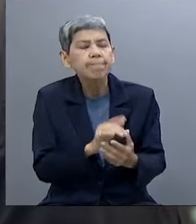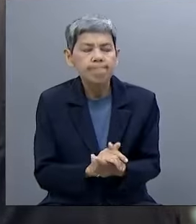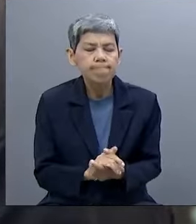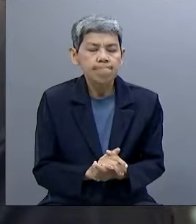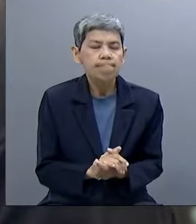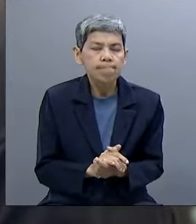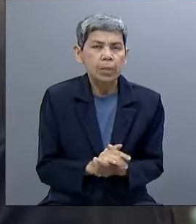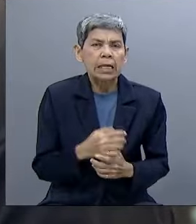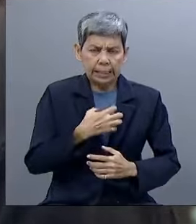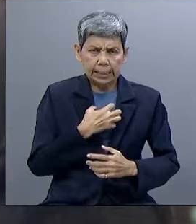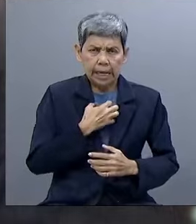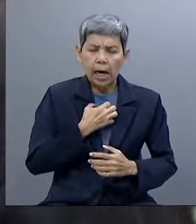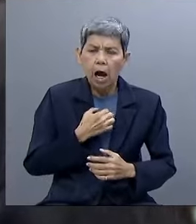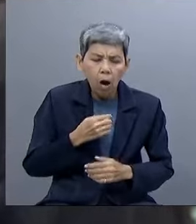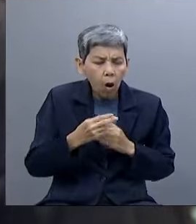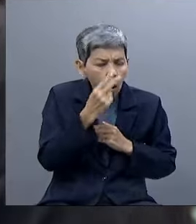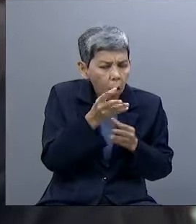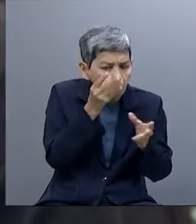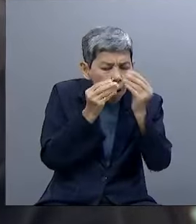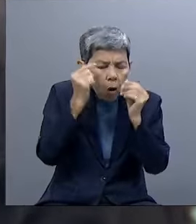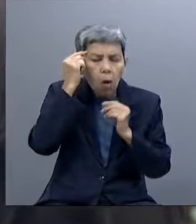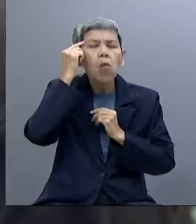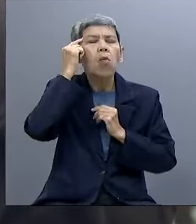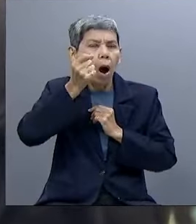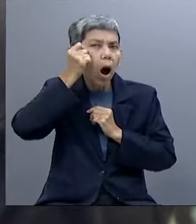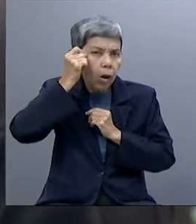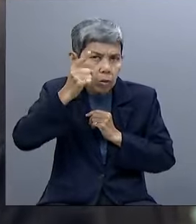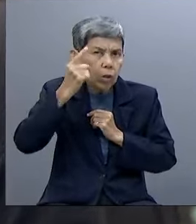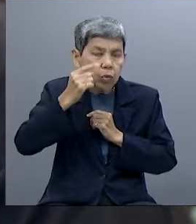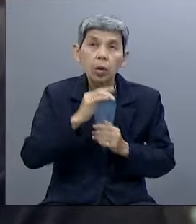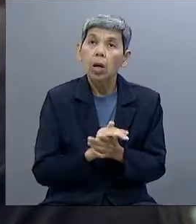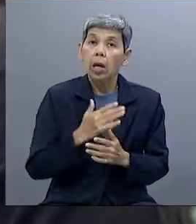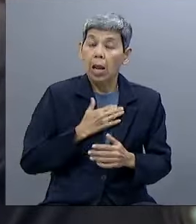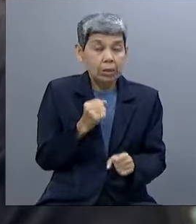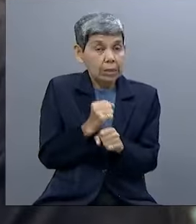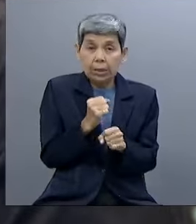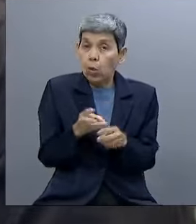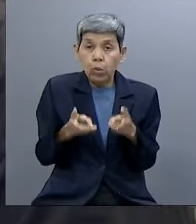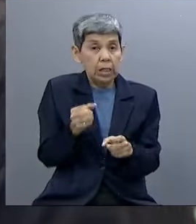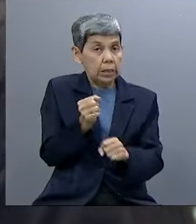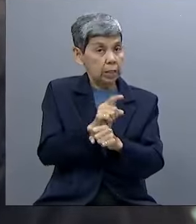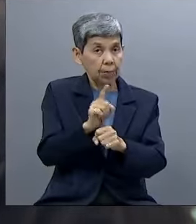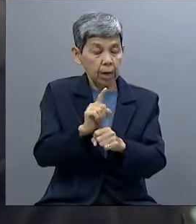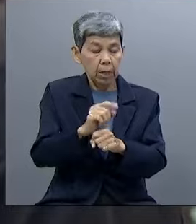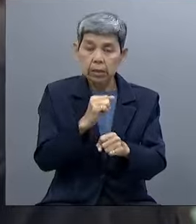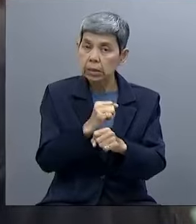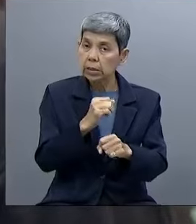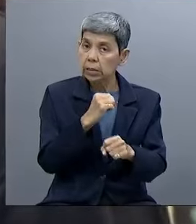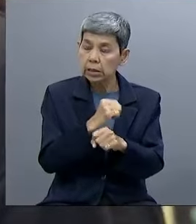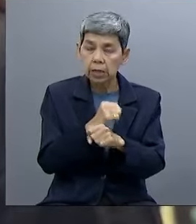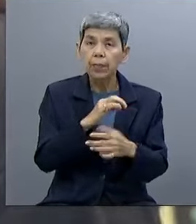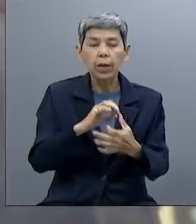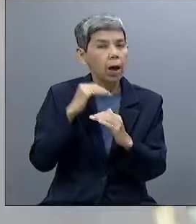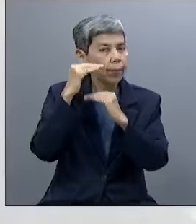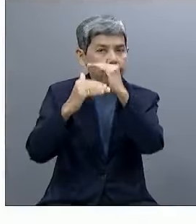ยทำให้อยากทำให้น้องๆตระหนักรู้ด้วยถึงเรื่องนี้แล้วก็เอ้ยแล้วเราจะมาทำยังไงให้มันถูก การพัฒนาอย่